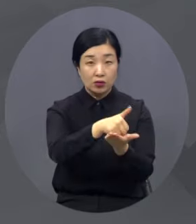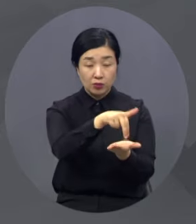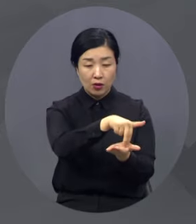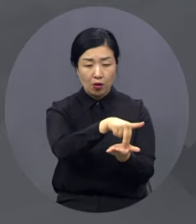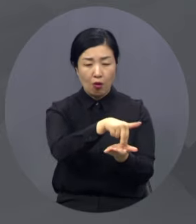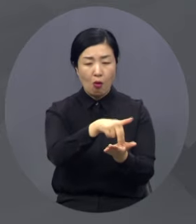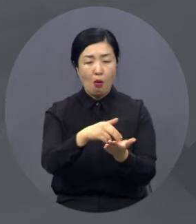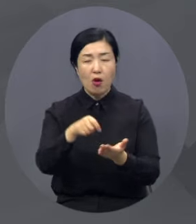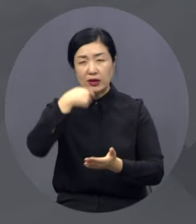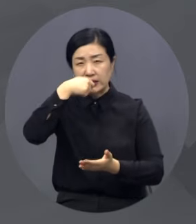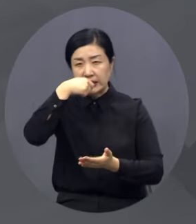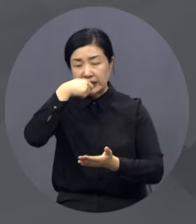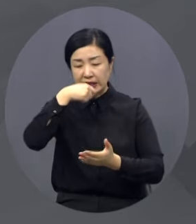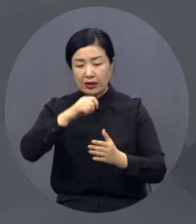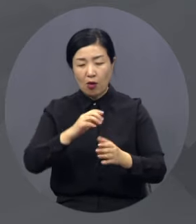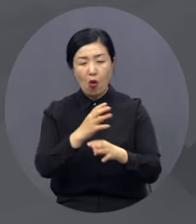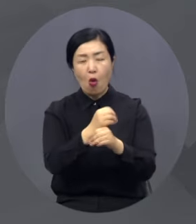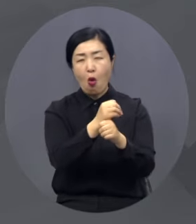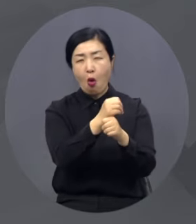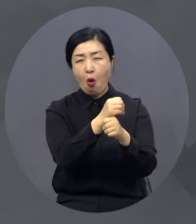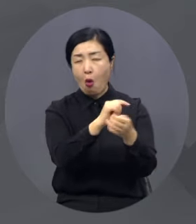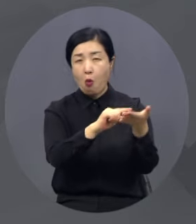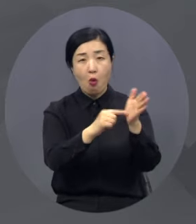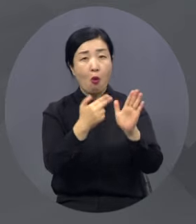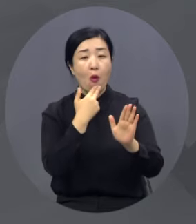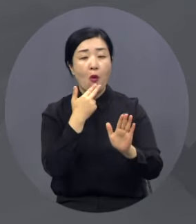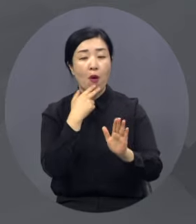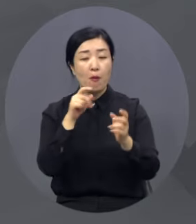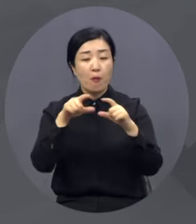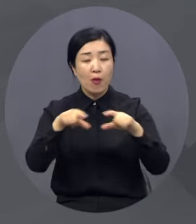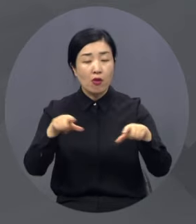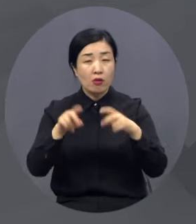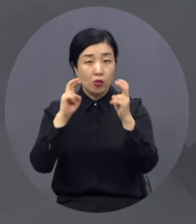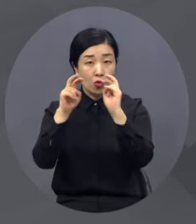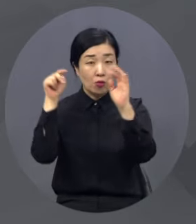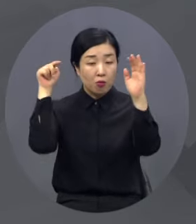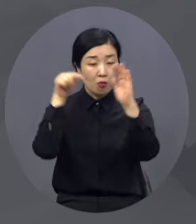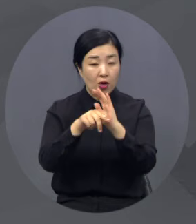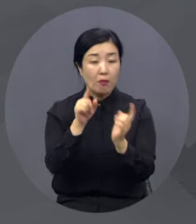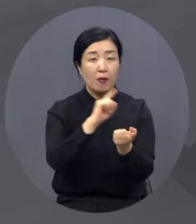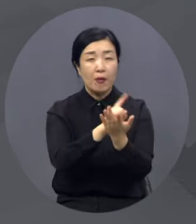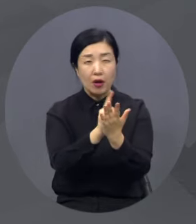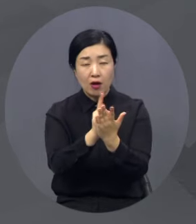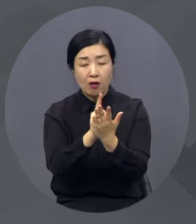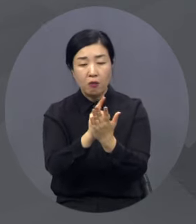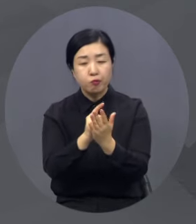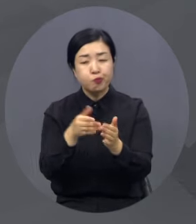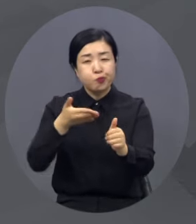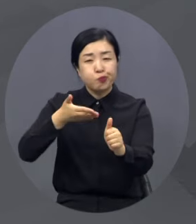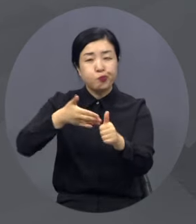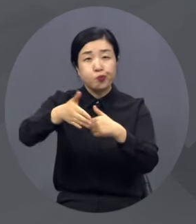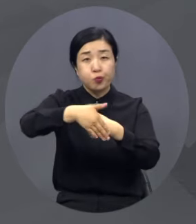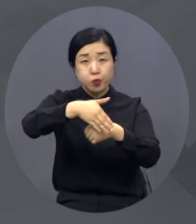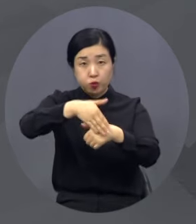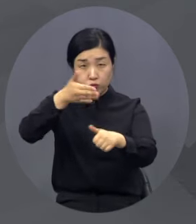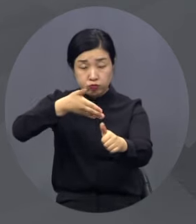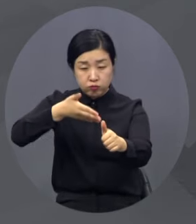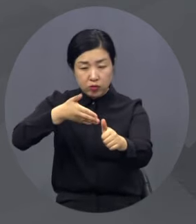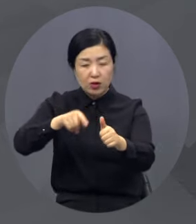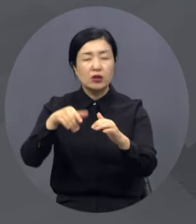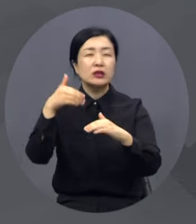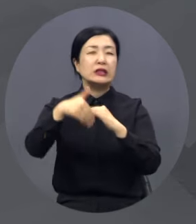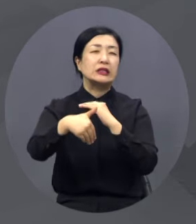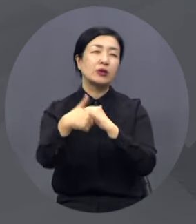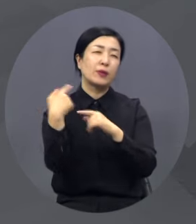공개되지 않는다며 도지가 기업인들을 만나 얘기를 듣고 부탁과 협조를 하는데 이번 방문도 그런